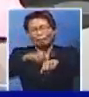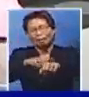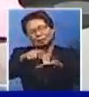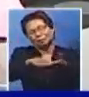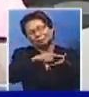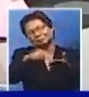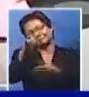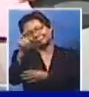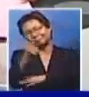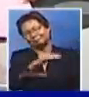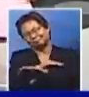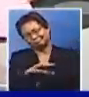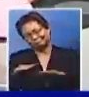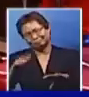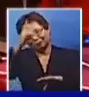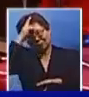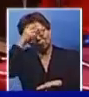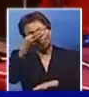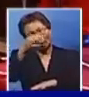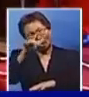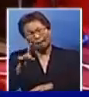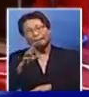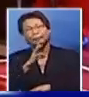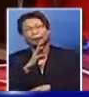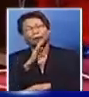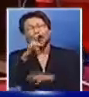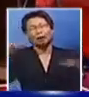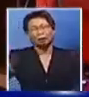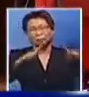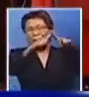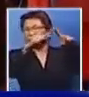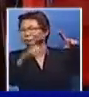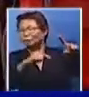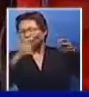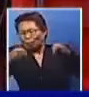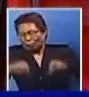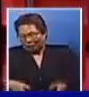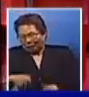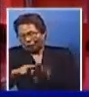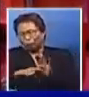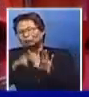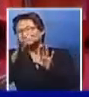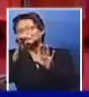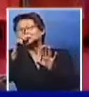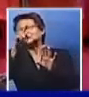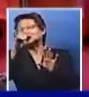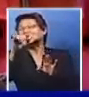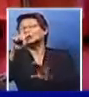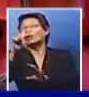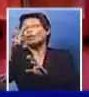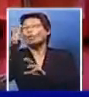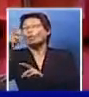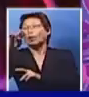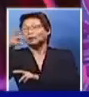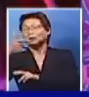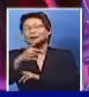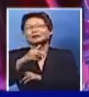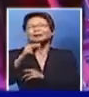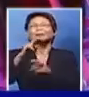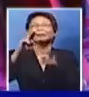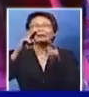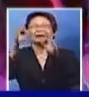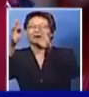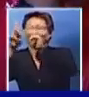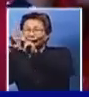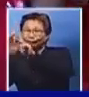pilihan raya. Jelas Datuk Seri Dr. Ahmad Zahid Hamidi, UMNO tidak mahu kehilangan kerusi Parlimen Setiawangsa melalui proses urban swing